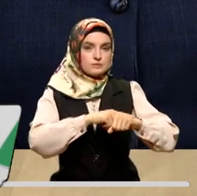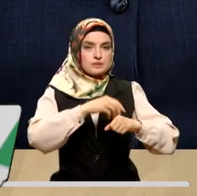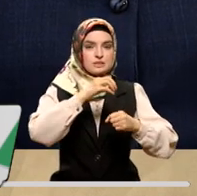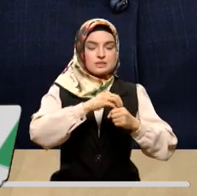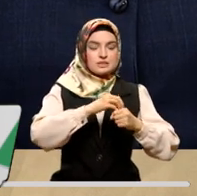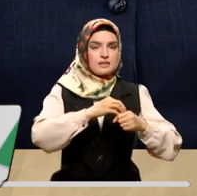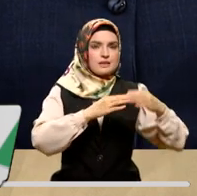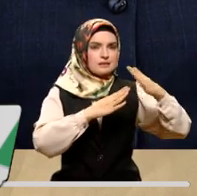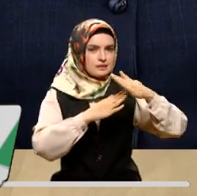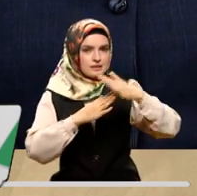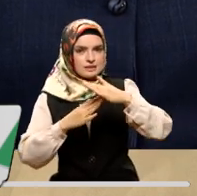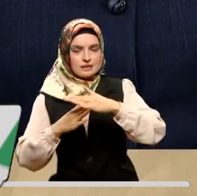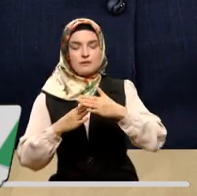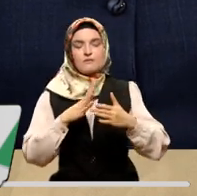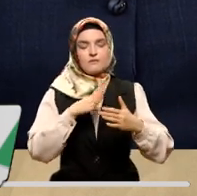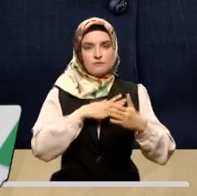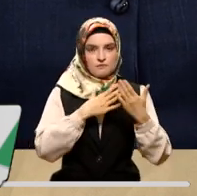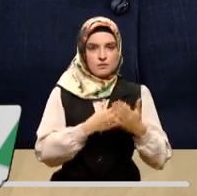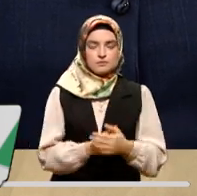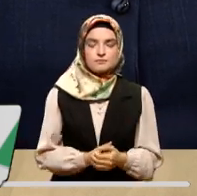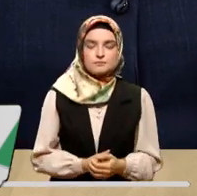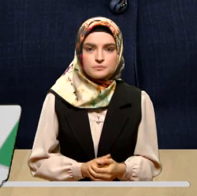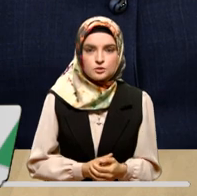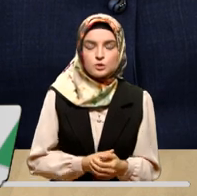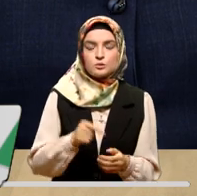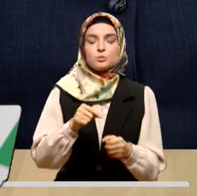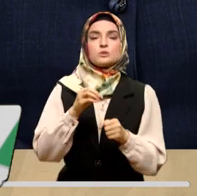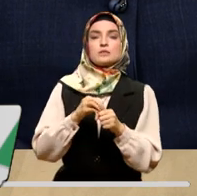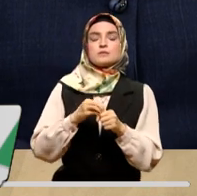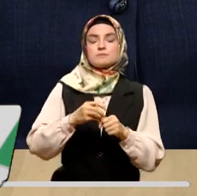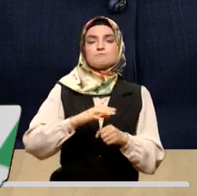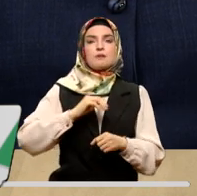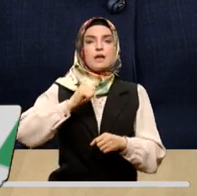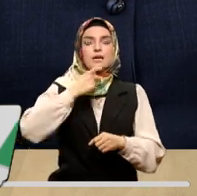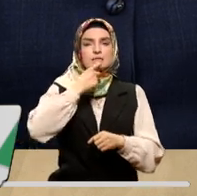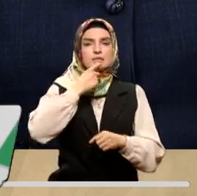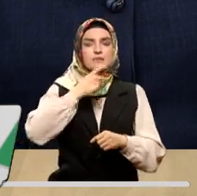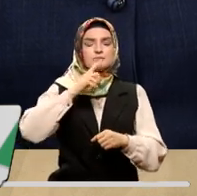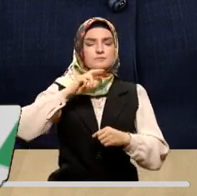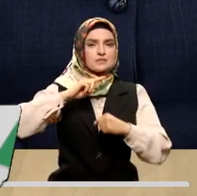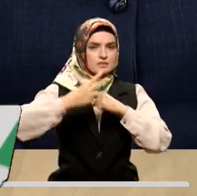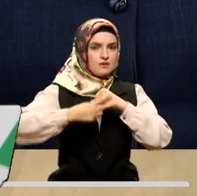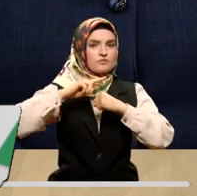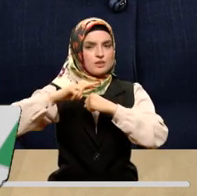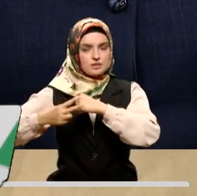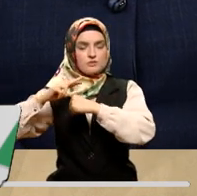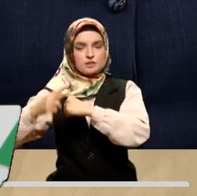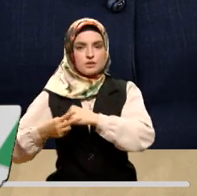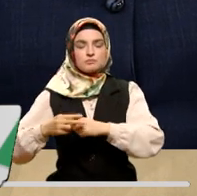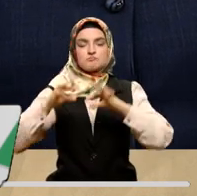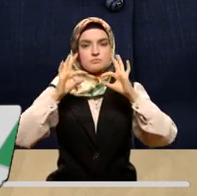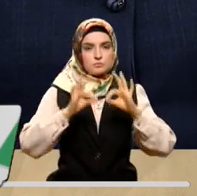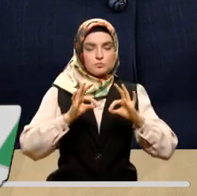Ara tatiller sebebiyle her yıl iki hafta sonra başlarken yani